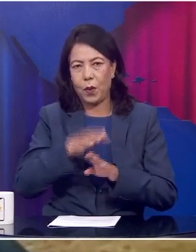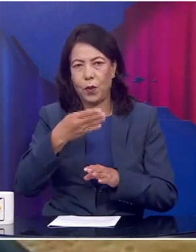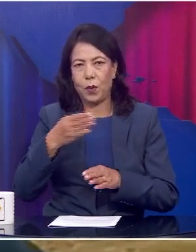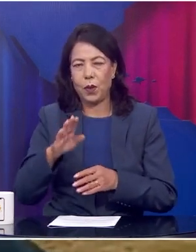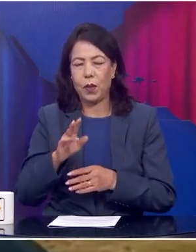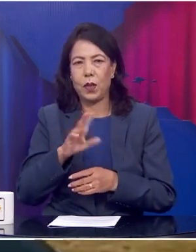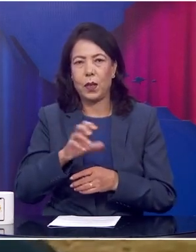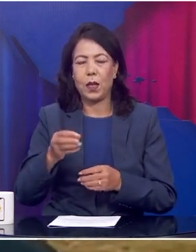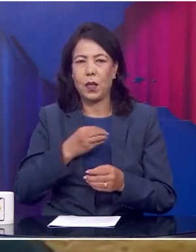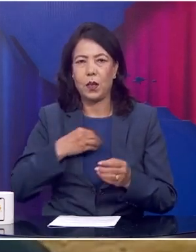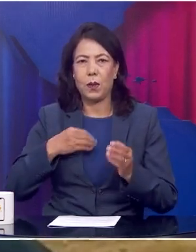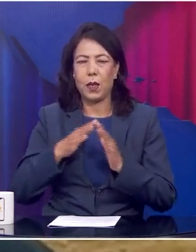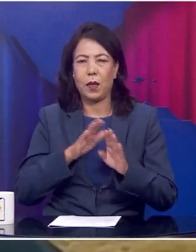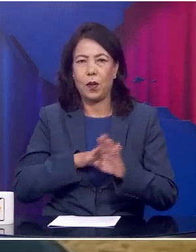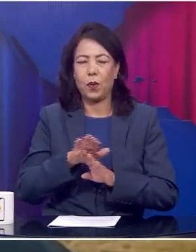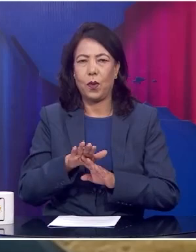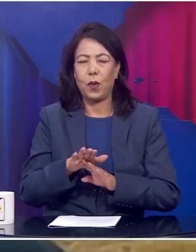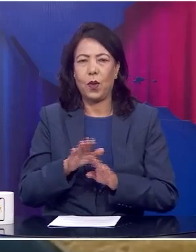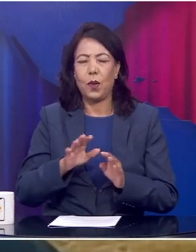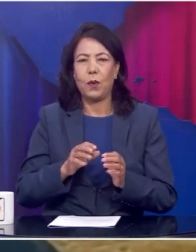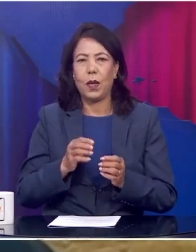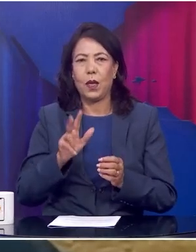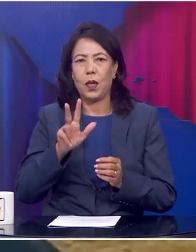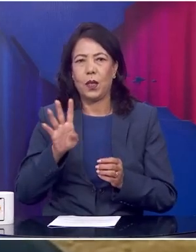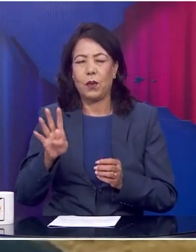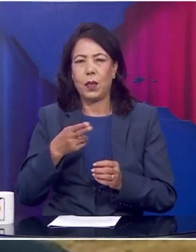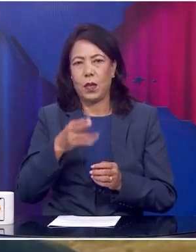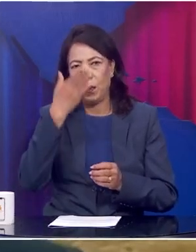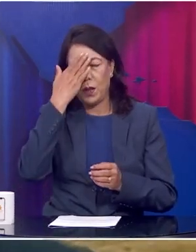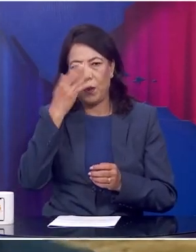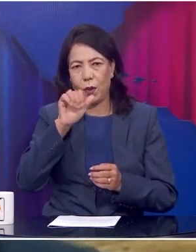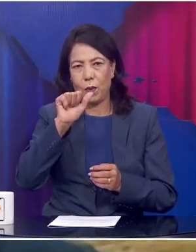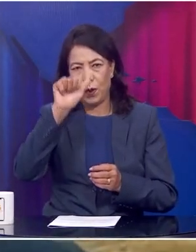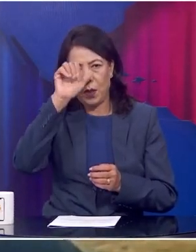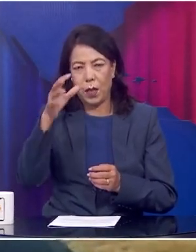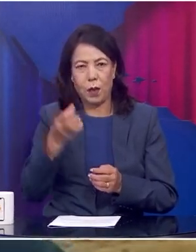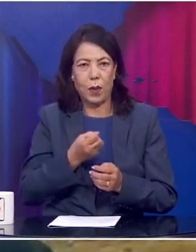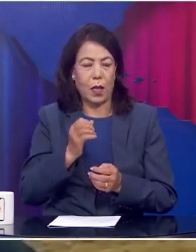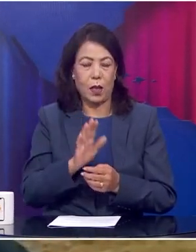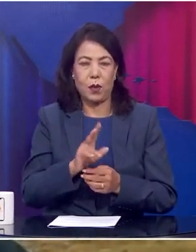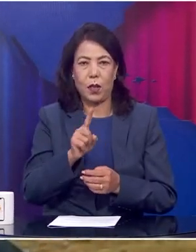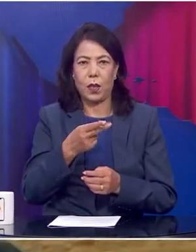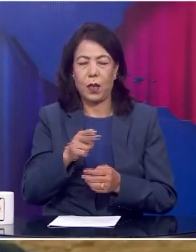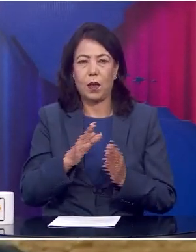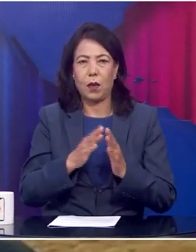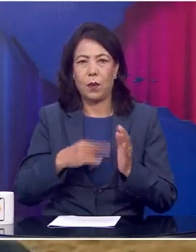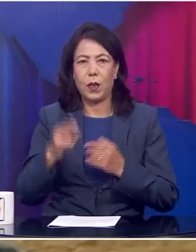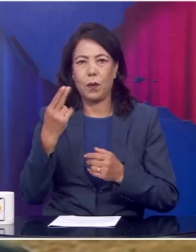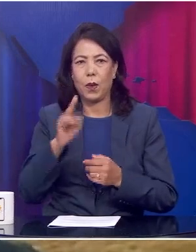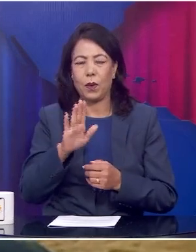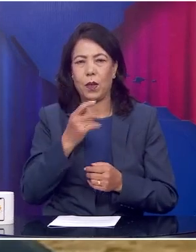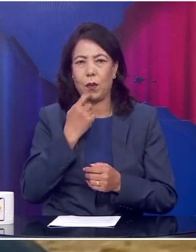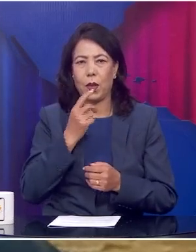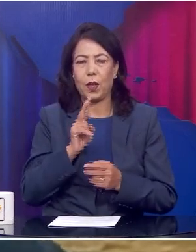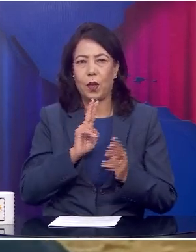भने स्थानीय अस्पतालहरूमा 84 जना बिरामी भएको हामीलाई जानकारी प्राप्त भएको छ र 1 जना घर फिर्ता भएको